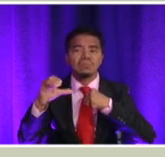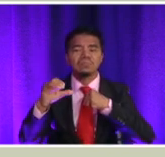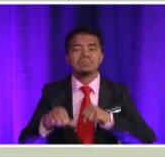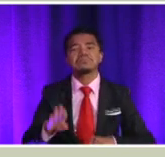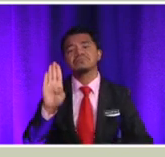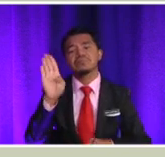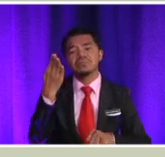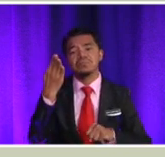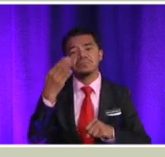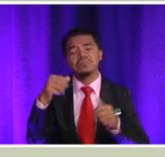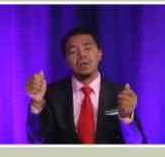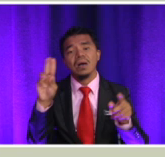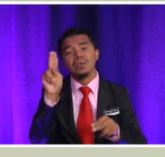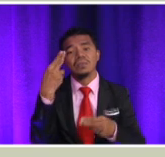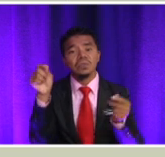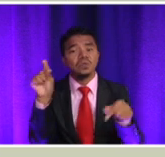melalui